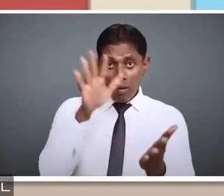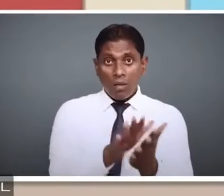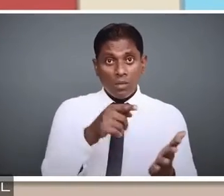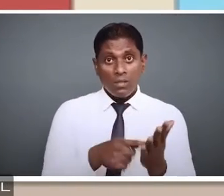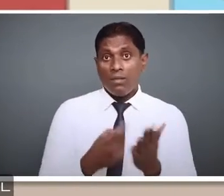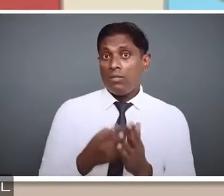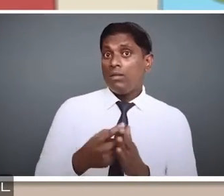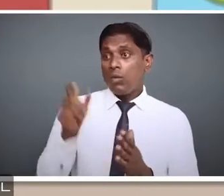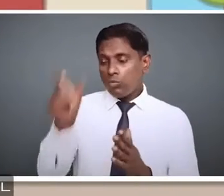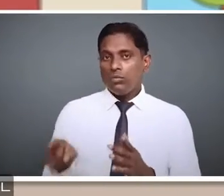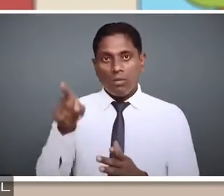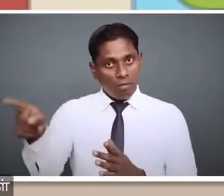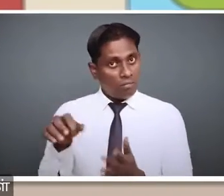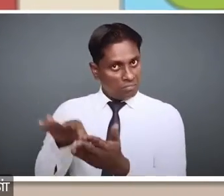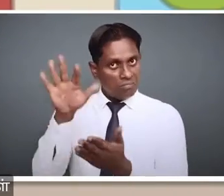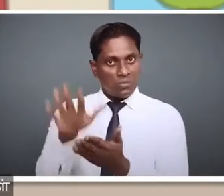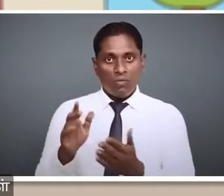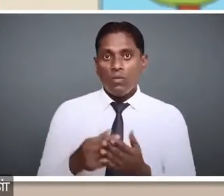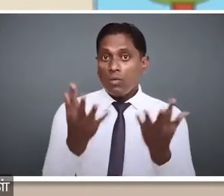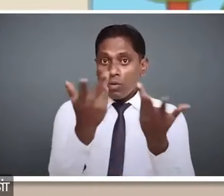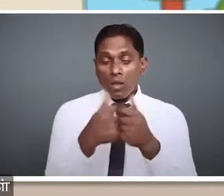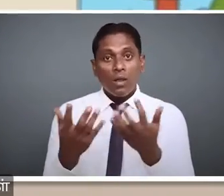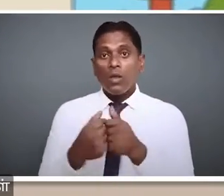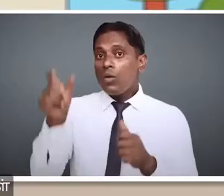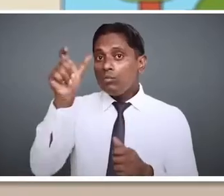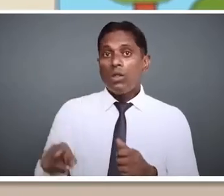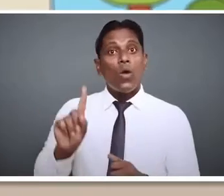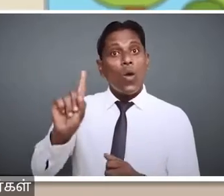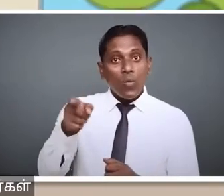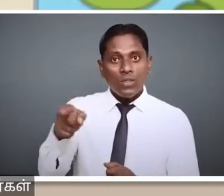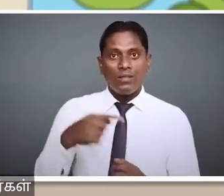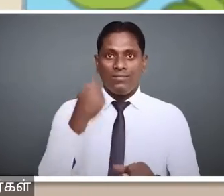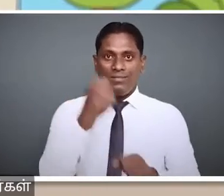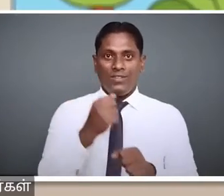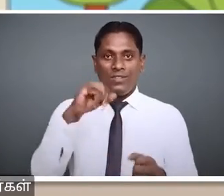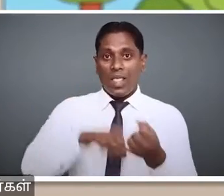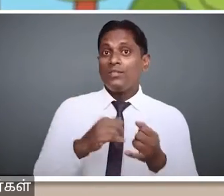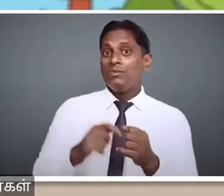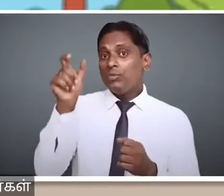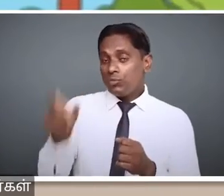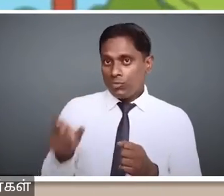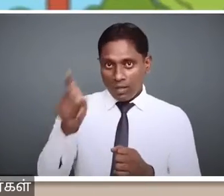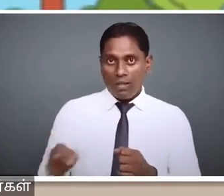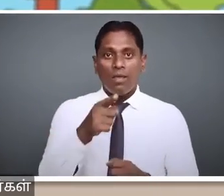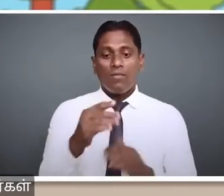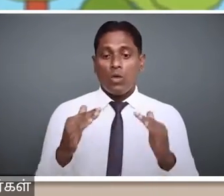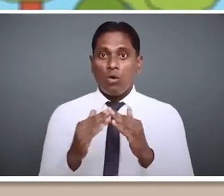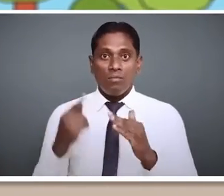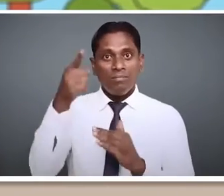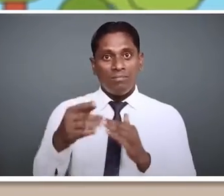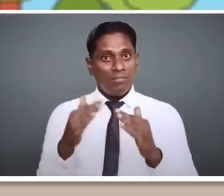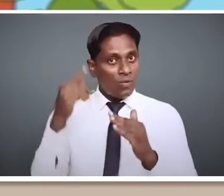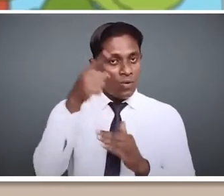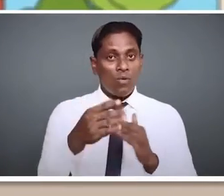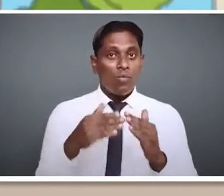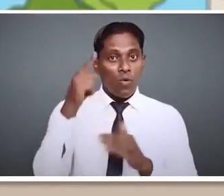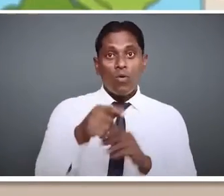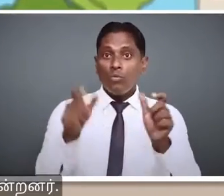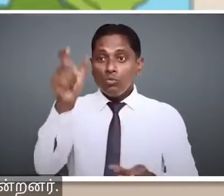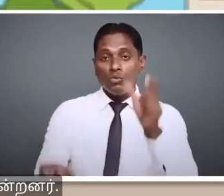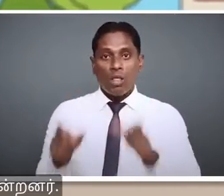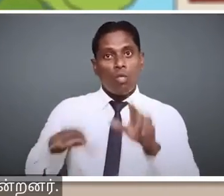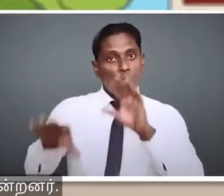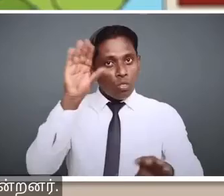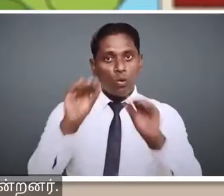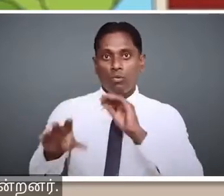பதிவு அதிகாரிகளால் நியமிக்கப்பட்ட கணக்கெடுக்கும் உத்தியோகத்தர்கள் அல்லது கிராம சேவை உத்தியோகத்தர்கள் வீடு வீடாக சென்று